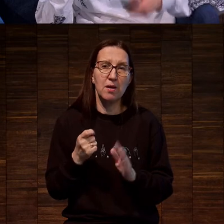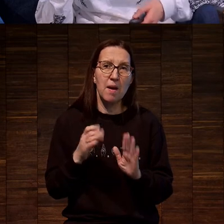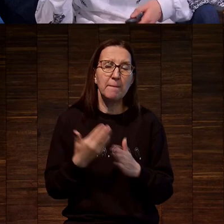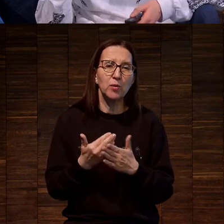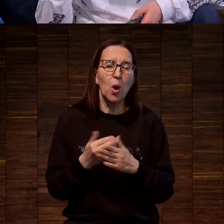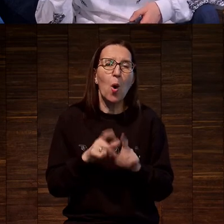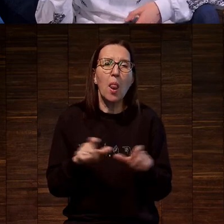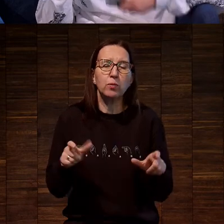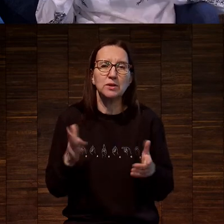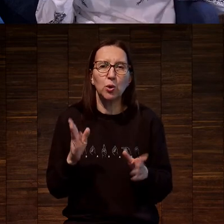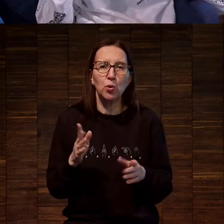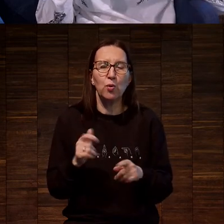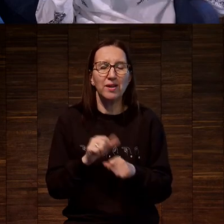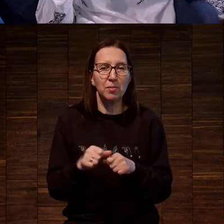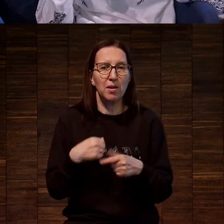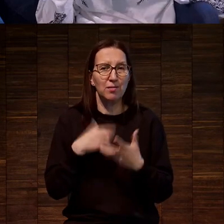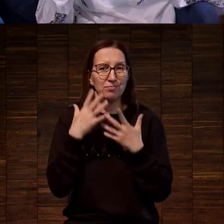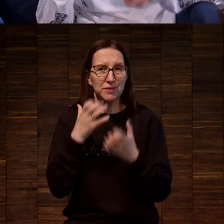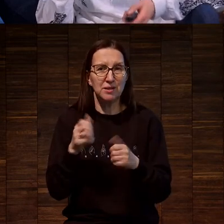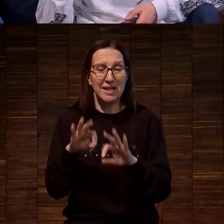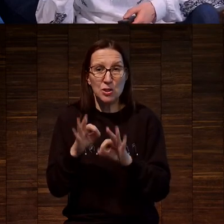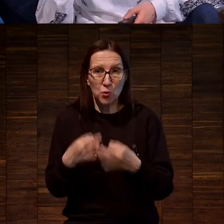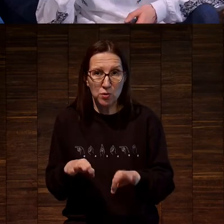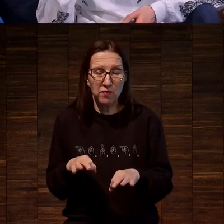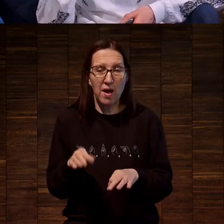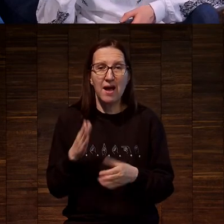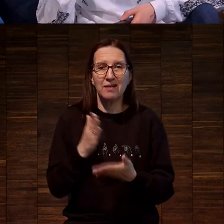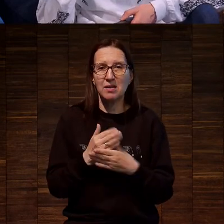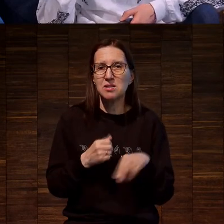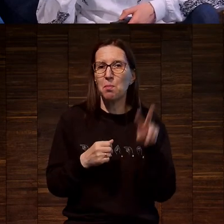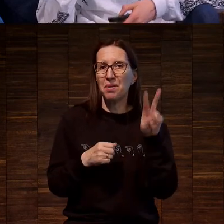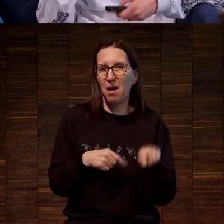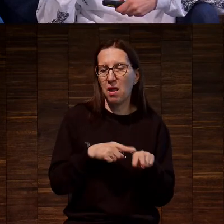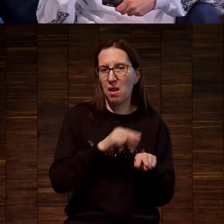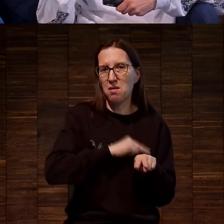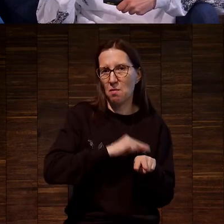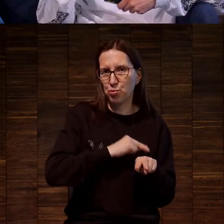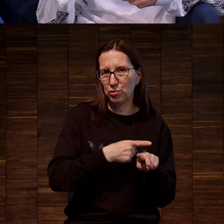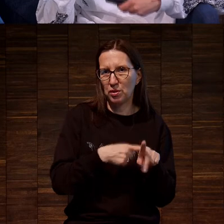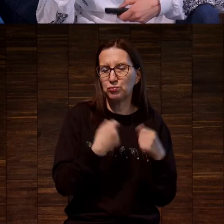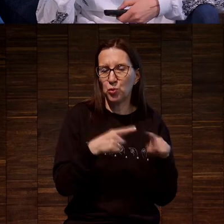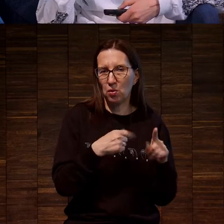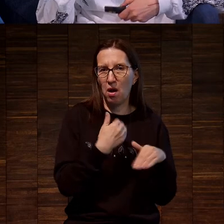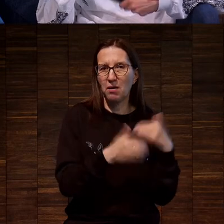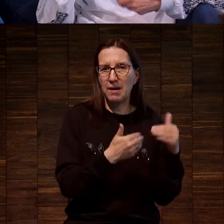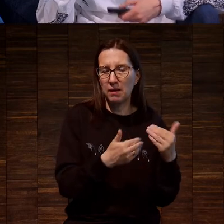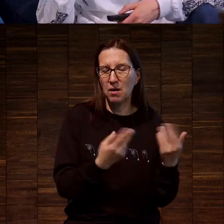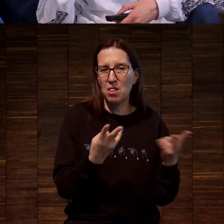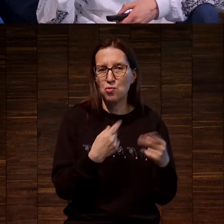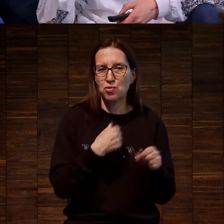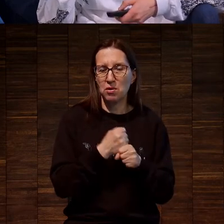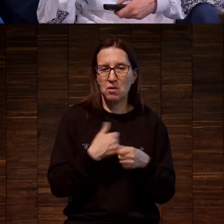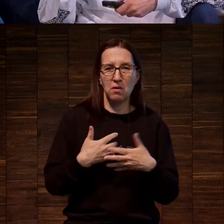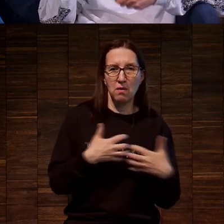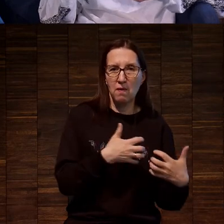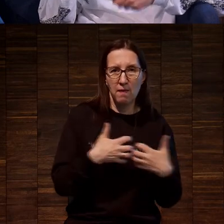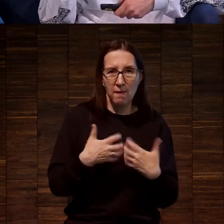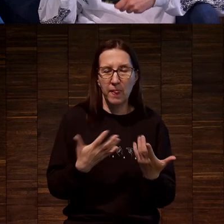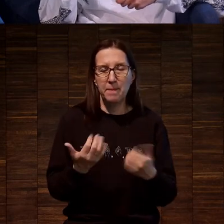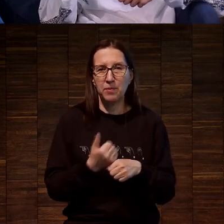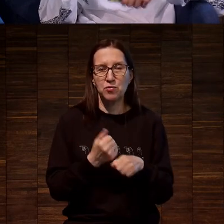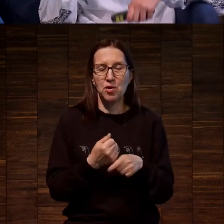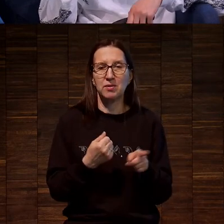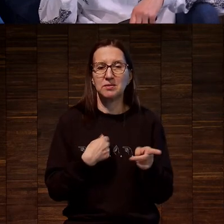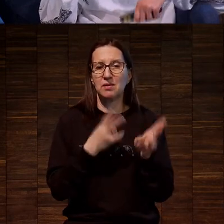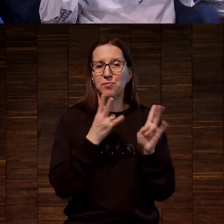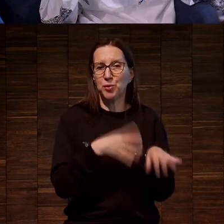а люди, которые хотят заниматься искусством, у них есть параллельная карьера, рабочий процесс, который